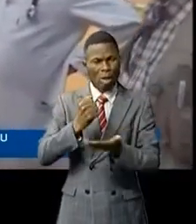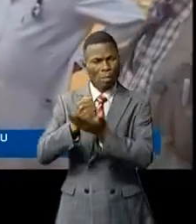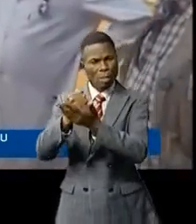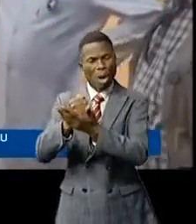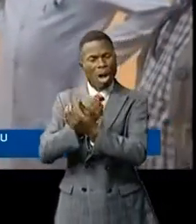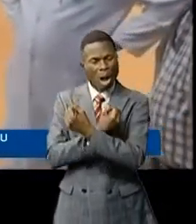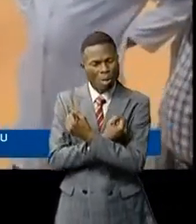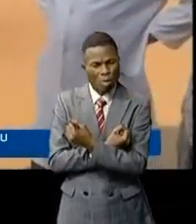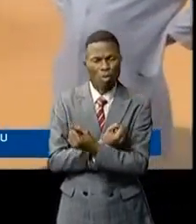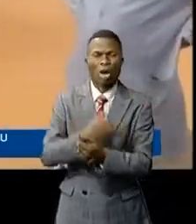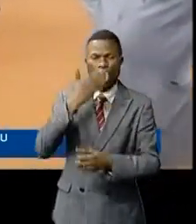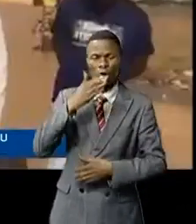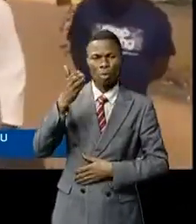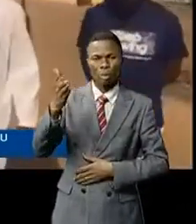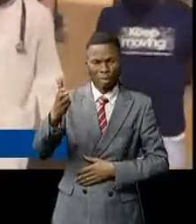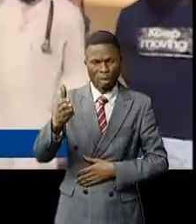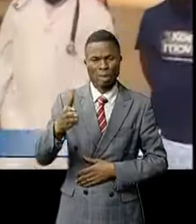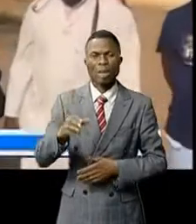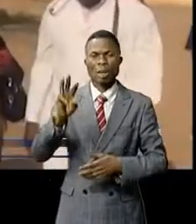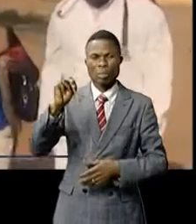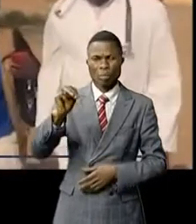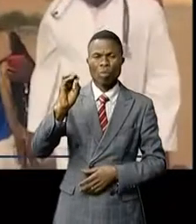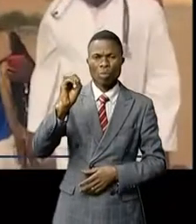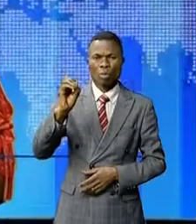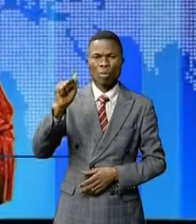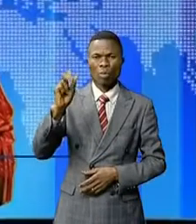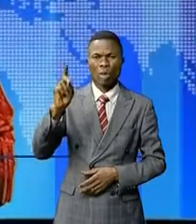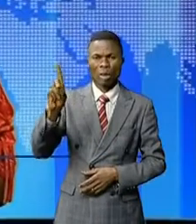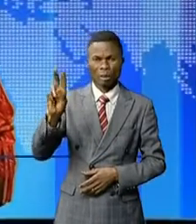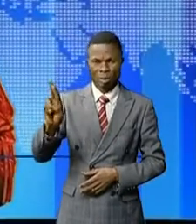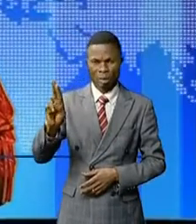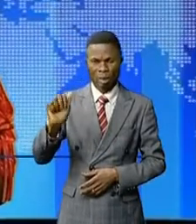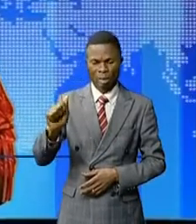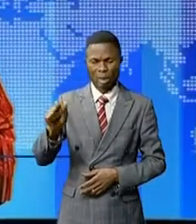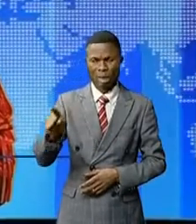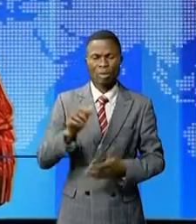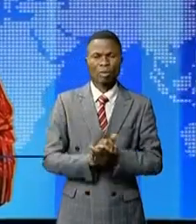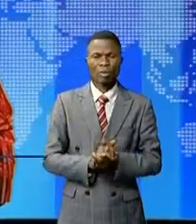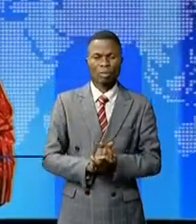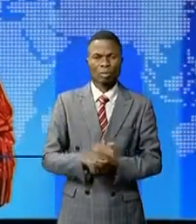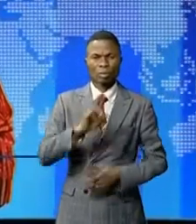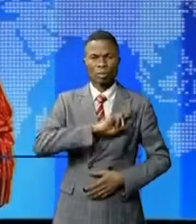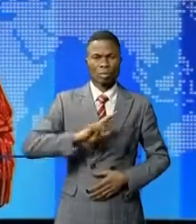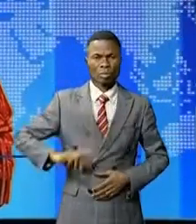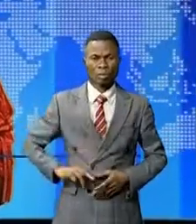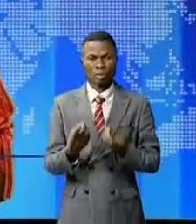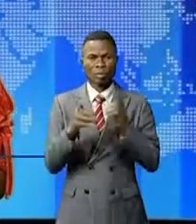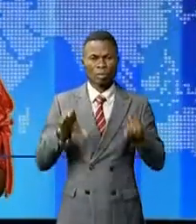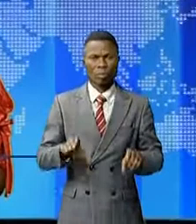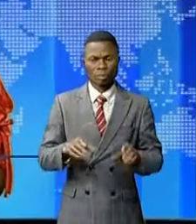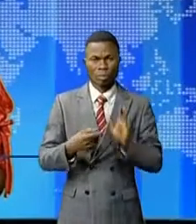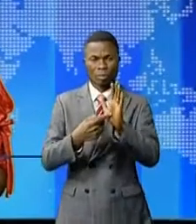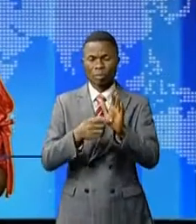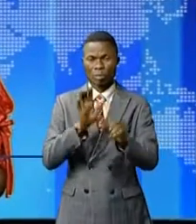et le fonctionnement de l'hôpital général de référence des Mwanda. La République démocratique du Congo présente